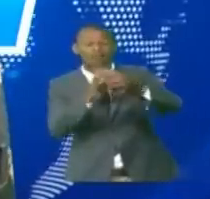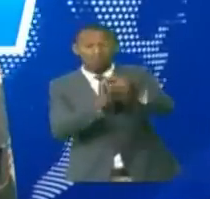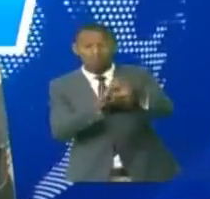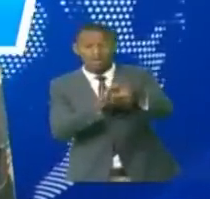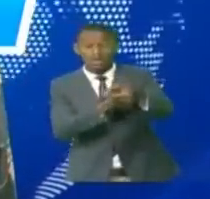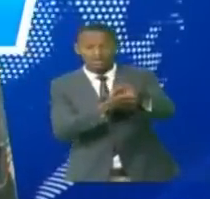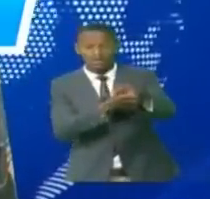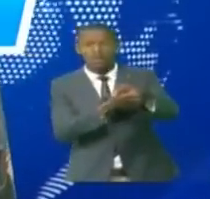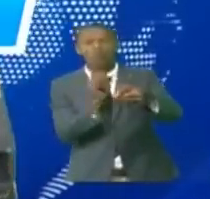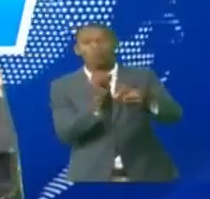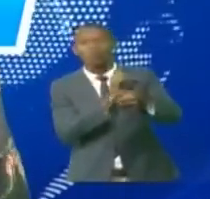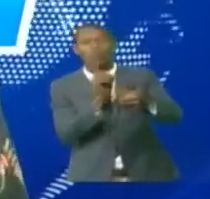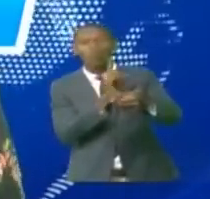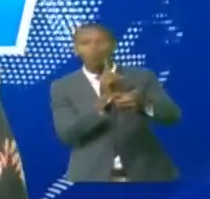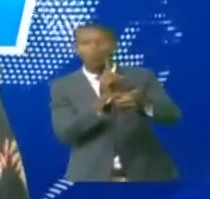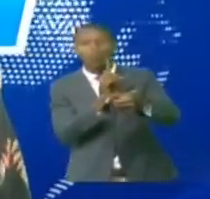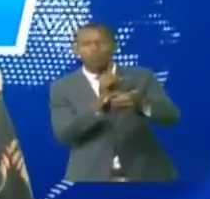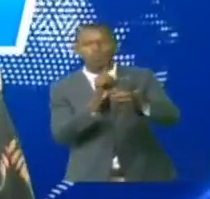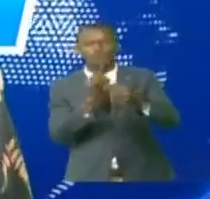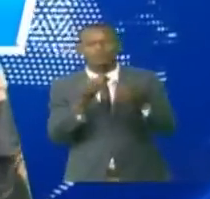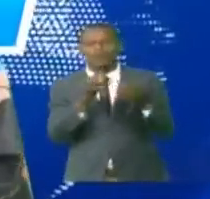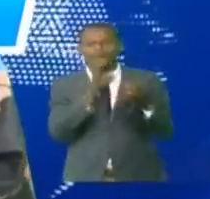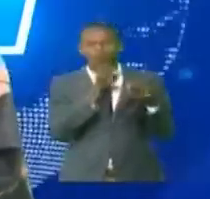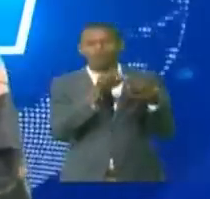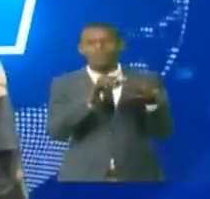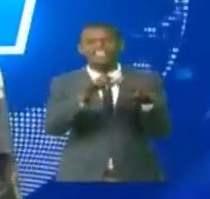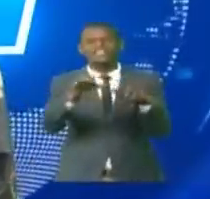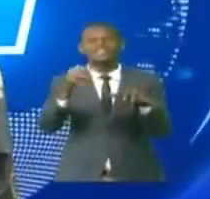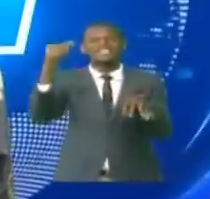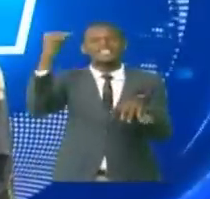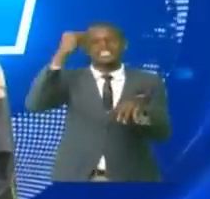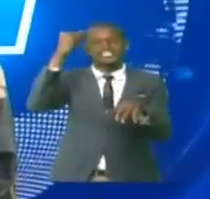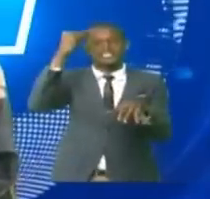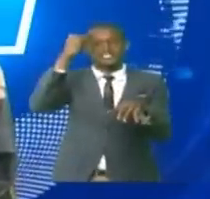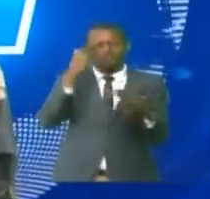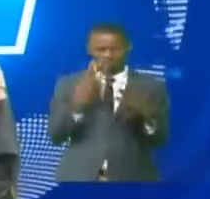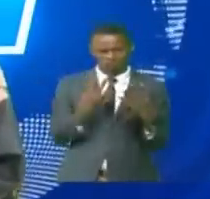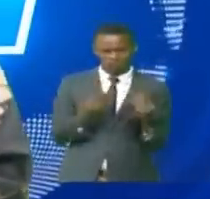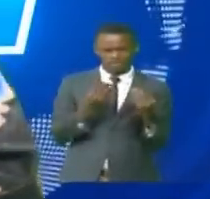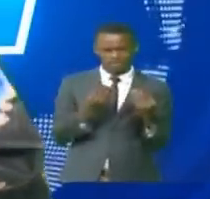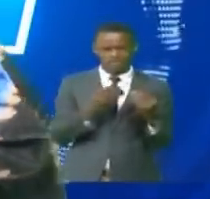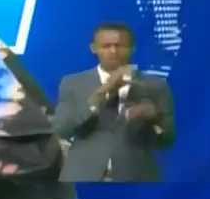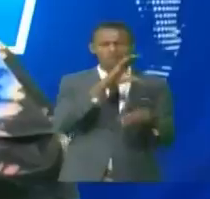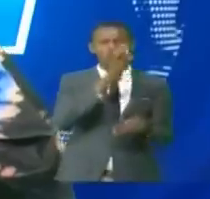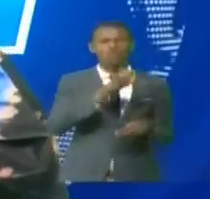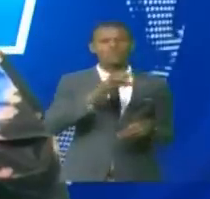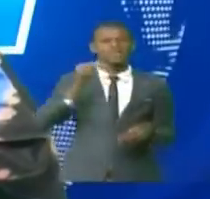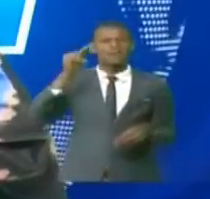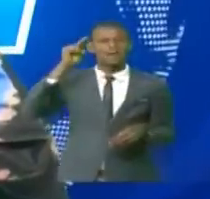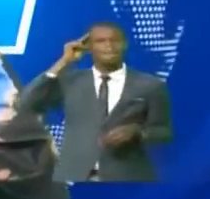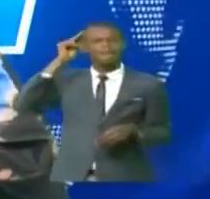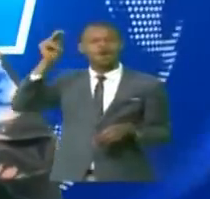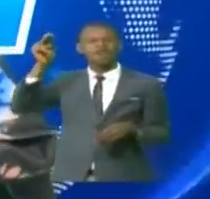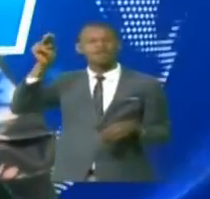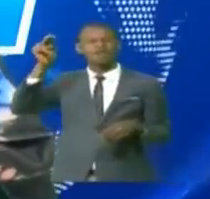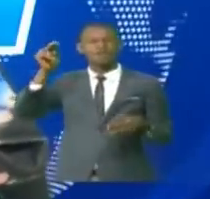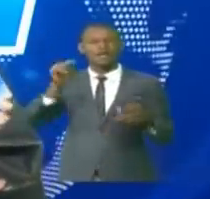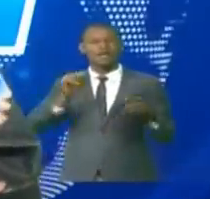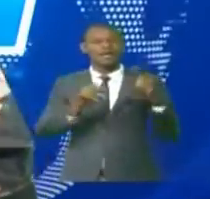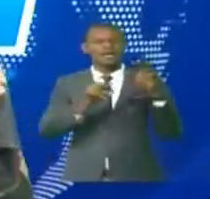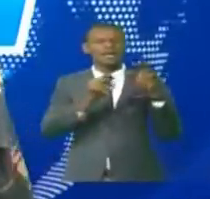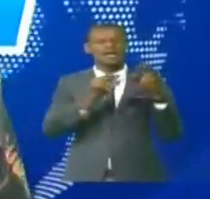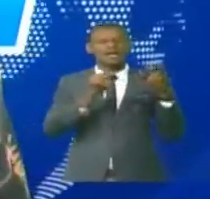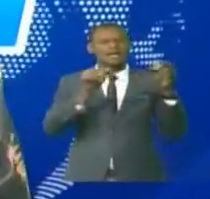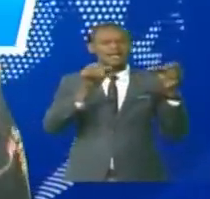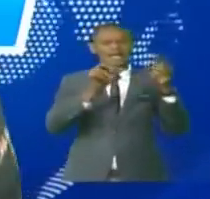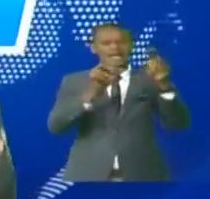la traversée de populations de deux communes, à savoir Mongafula et Nsele, dans le quartier Mwanda Manenga, précisément en raison